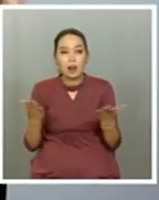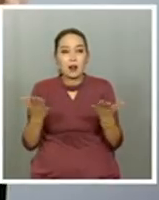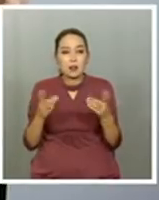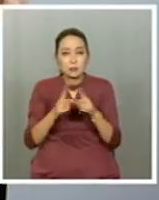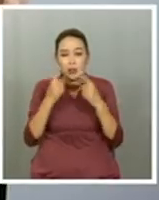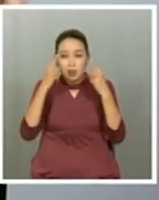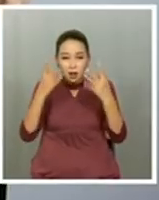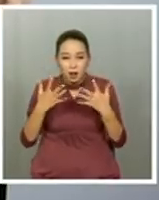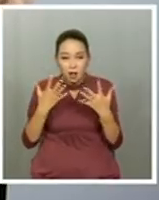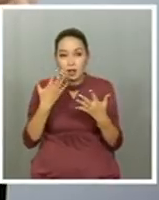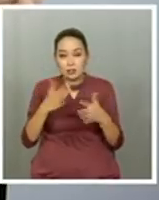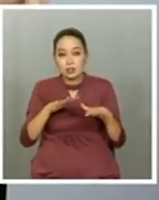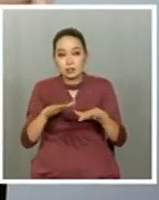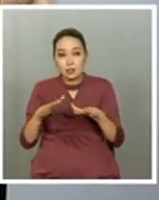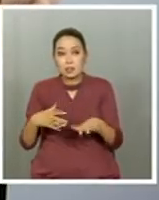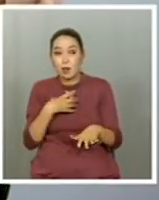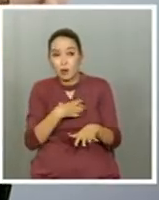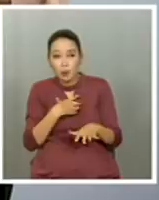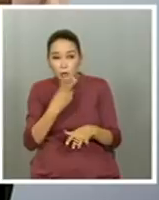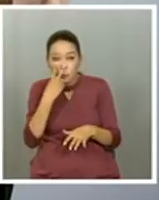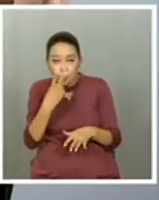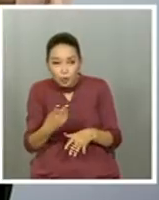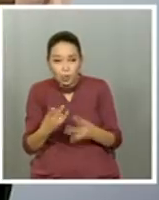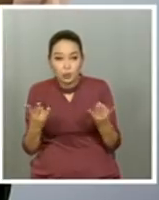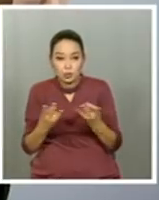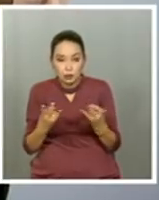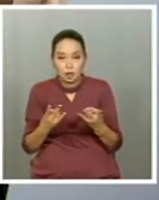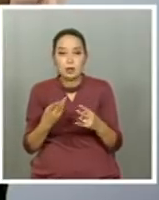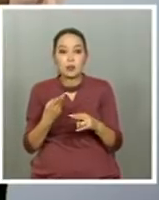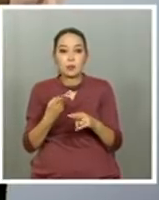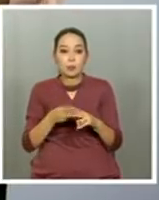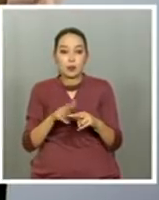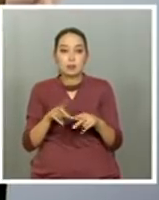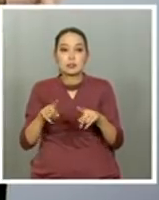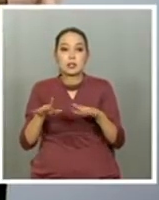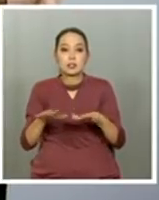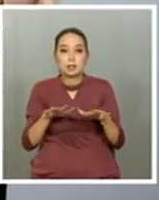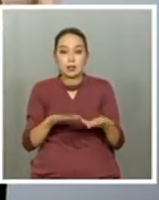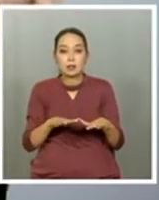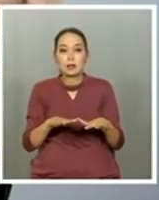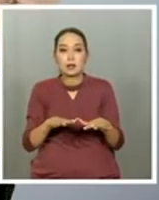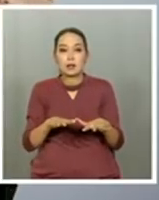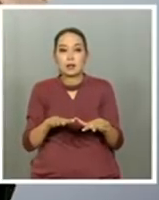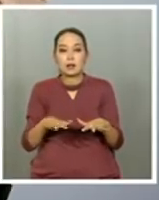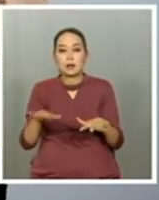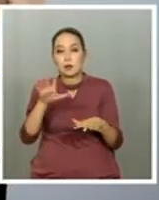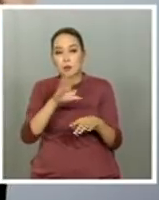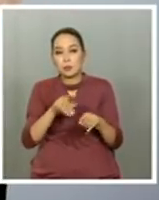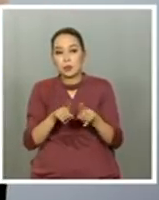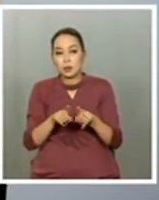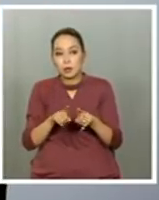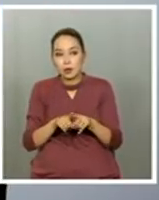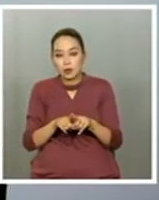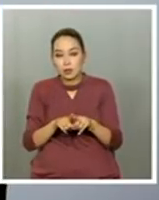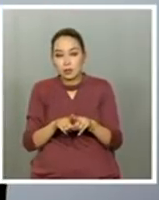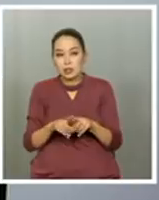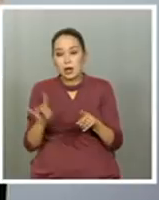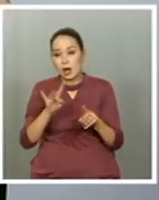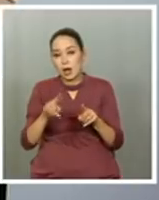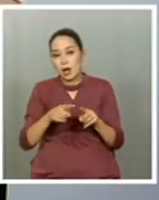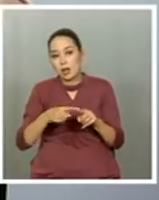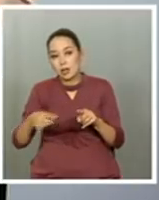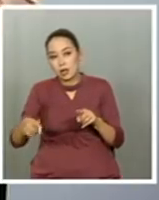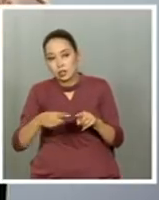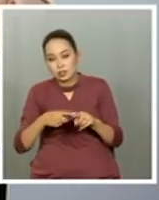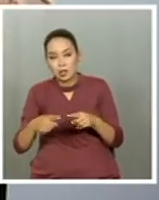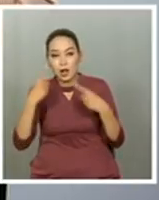қабілетті қажет болатын болса, объективті солай жай ғана орнында тұрған жерінде жеңіл бұрмалау арқылы біз оның арақашықтығын